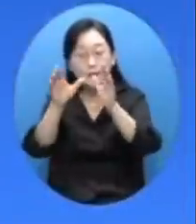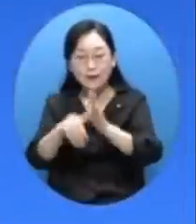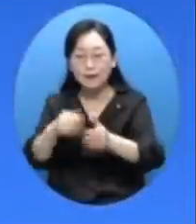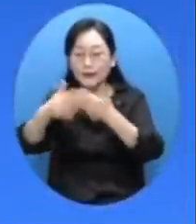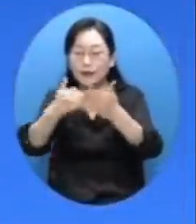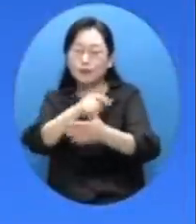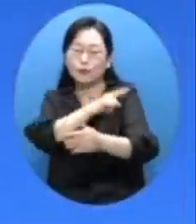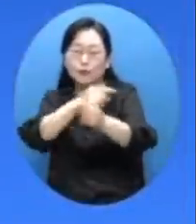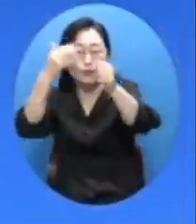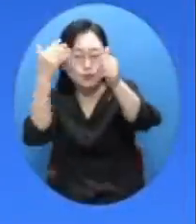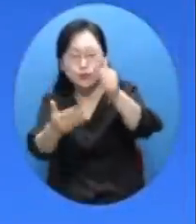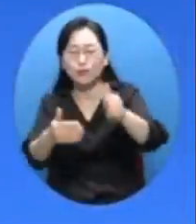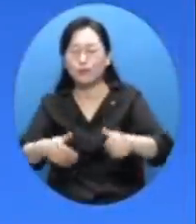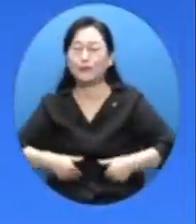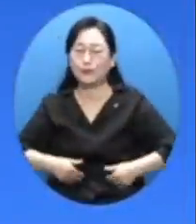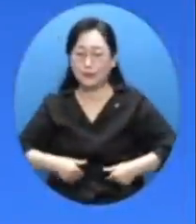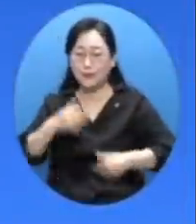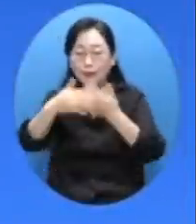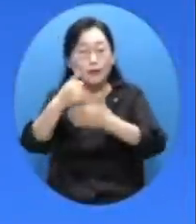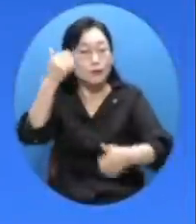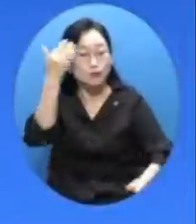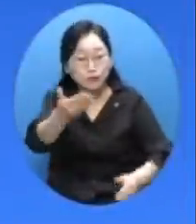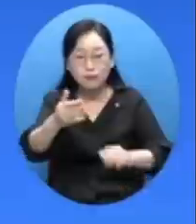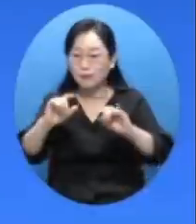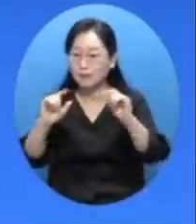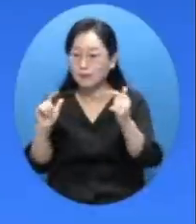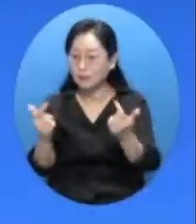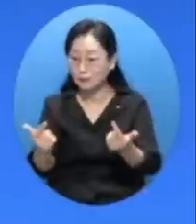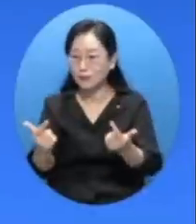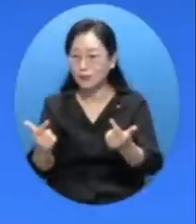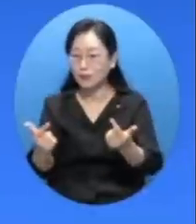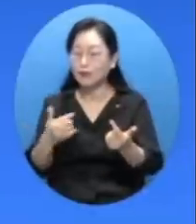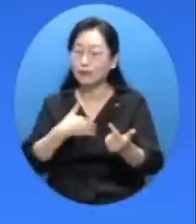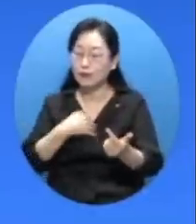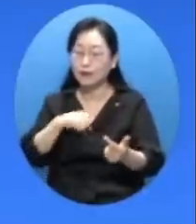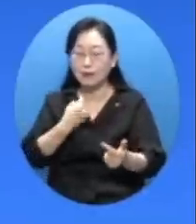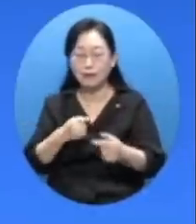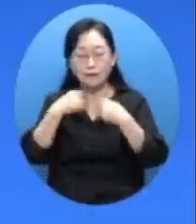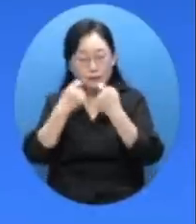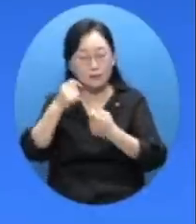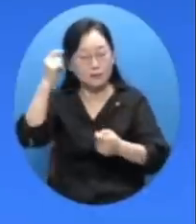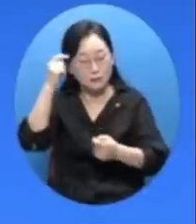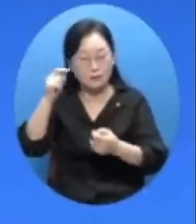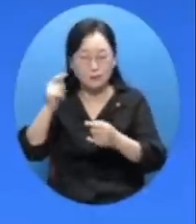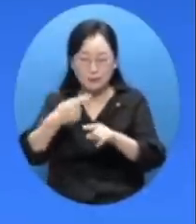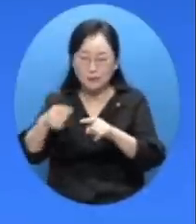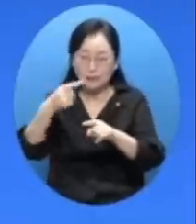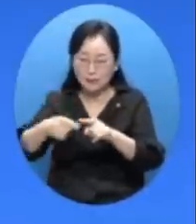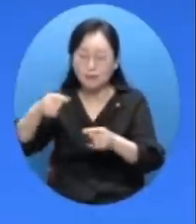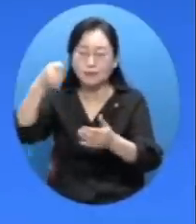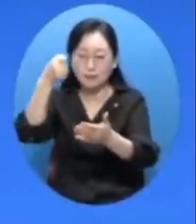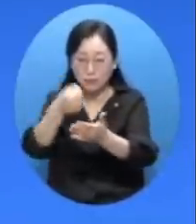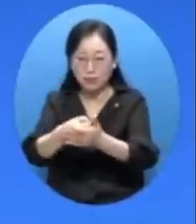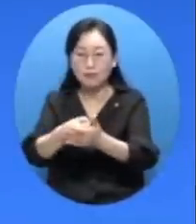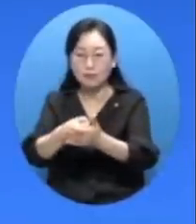먼저 물어야 되는데 하나님께 묻지 아니하고 내 뜻, 내 생각, 내 판단대로 결정할